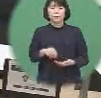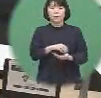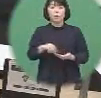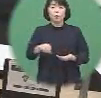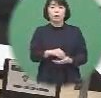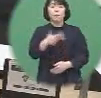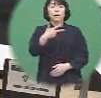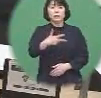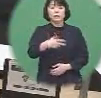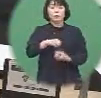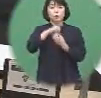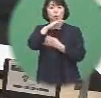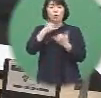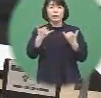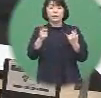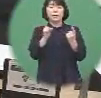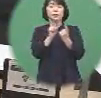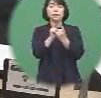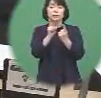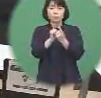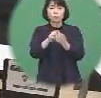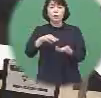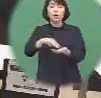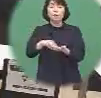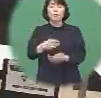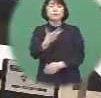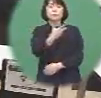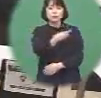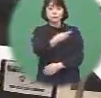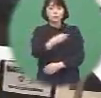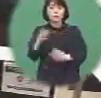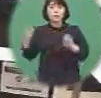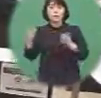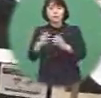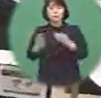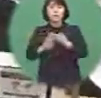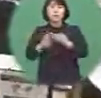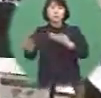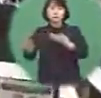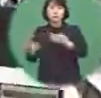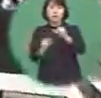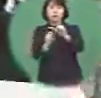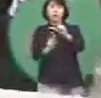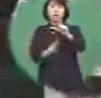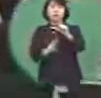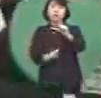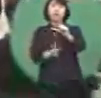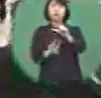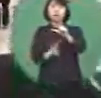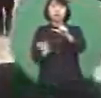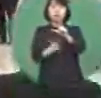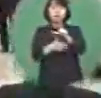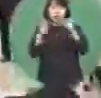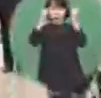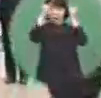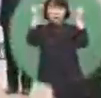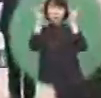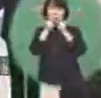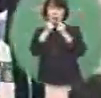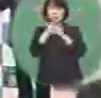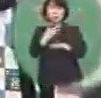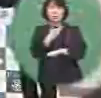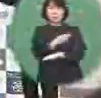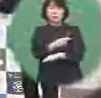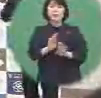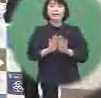郡山市の高齢者向けのワクチン接種は集団接種に加えて今月二十四日から個別接種が